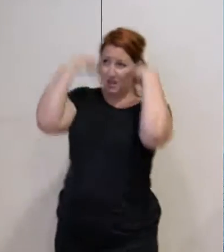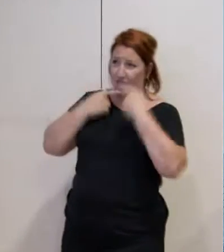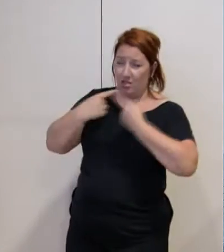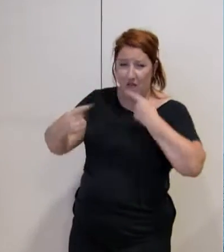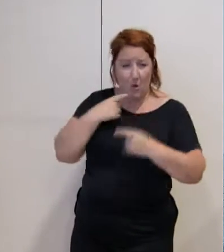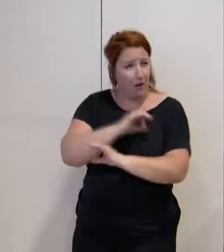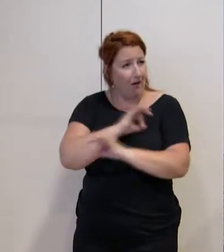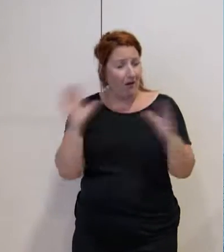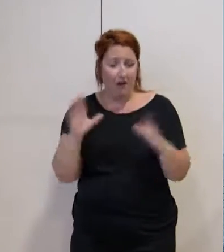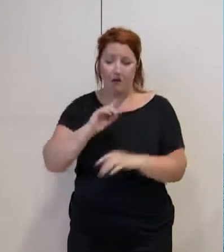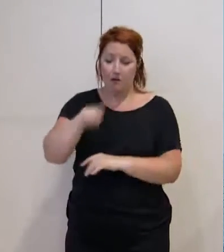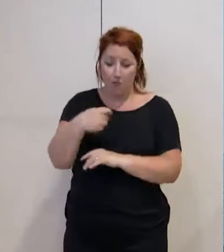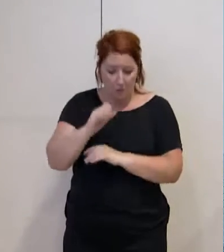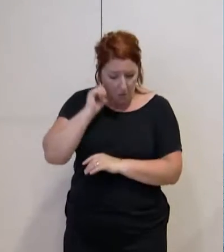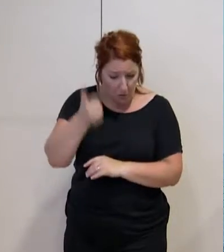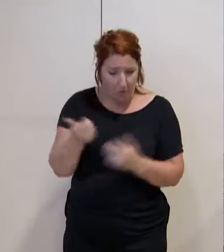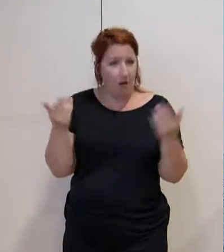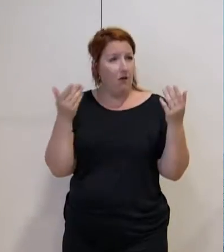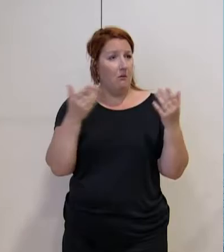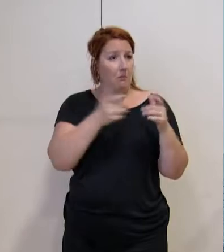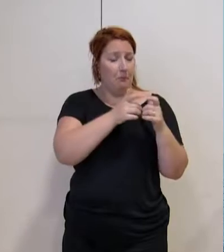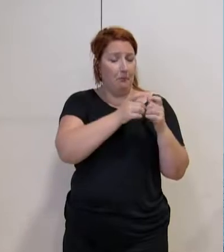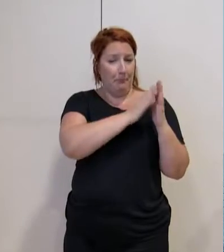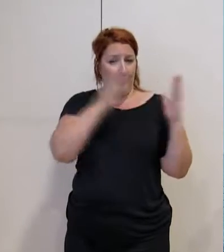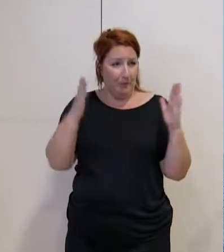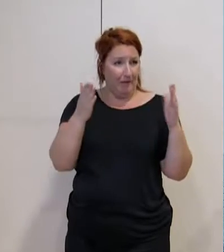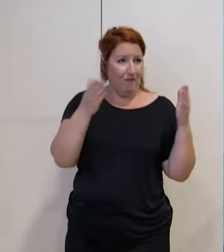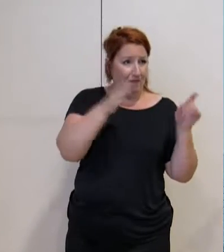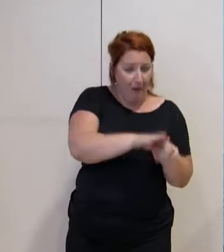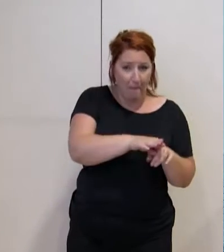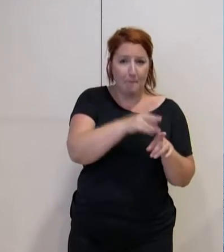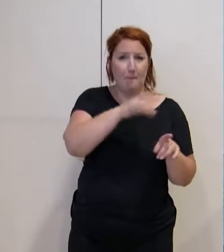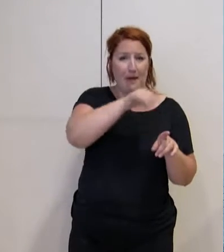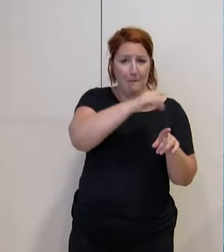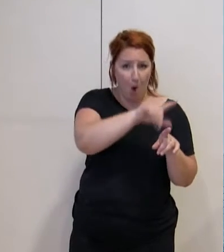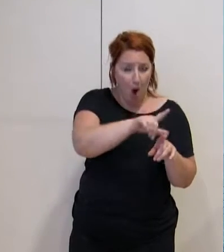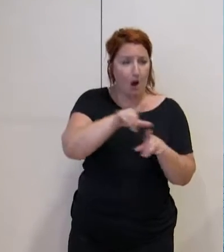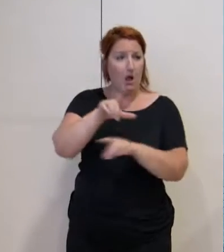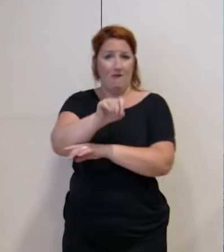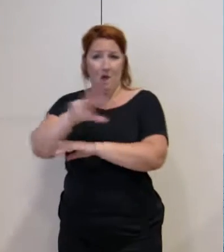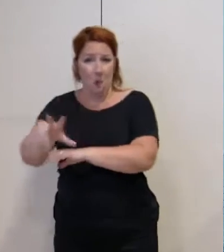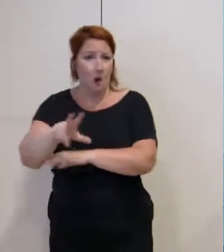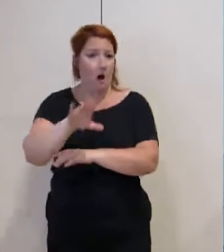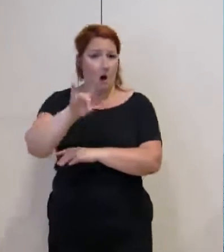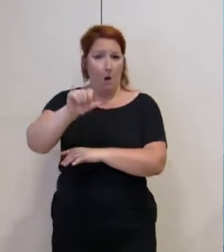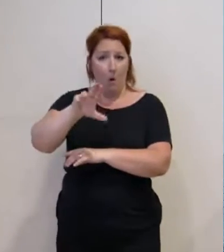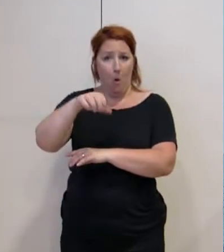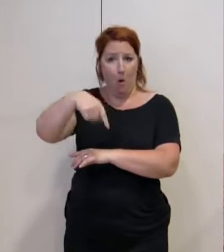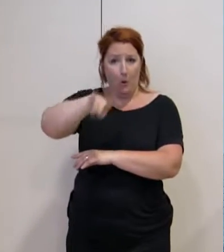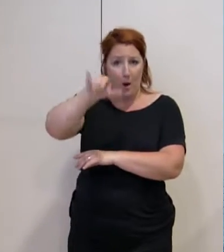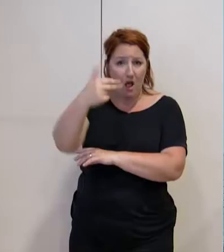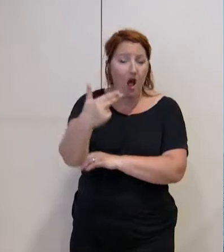Prémol est prévue pour demain, la bibliothèque Auquelin pour le 23 juillet, la fermeture de la bibliothèque Alliance à une